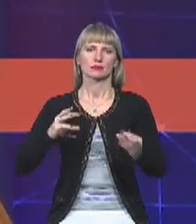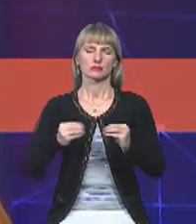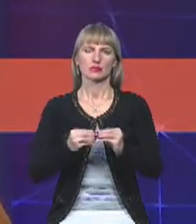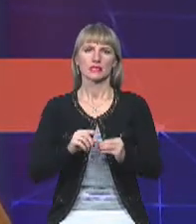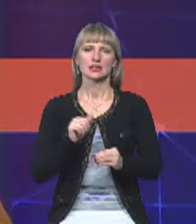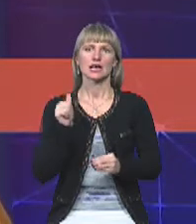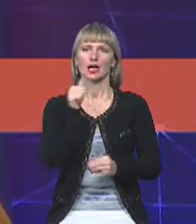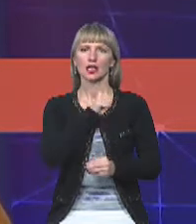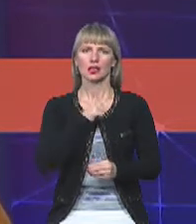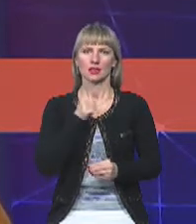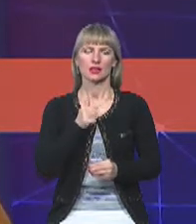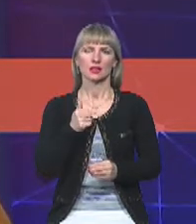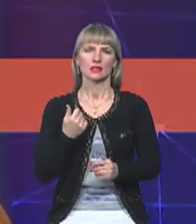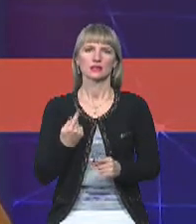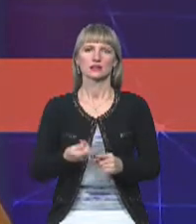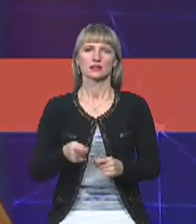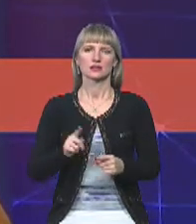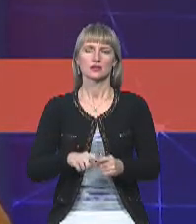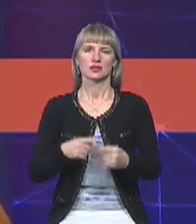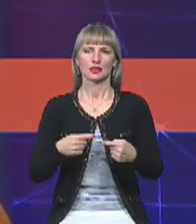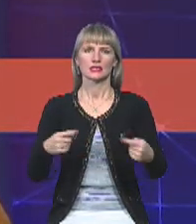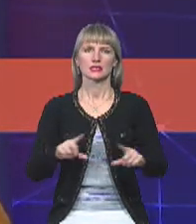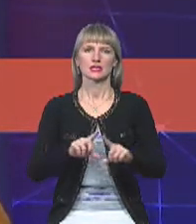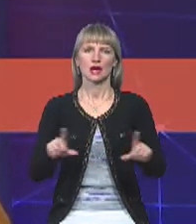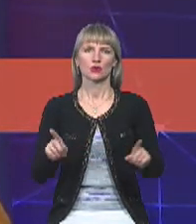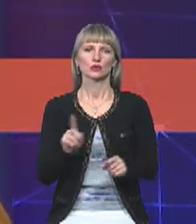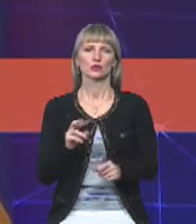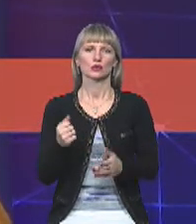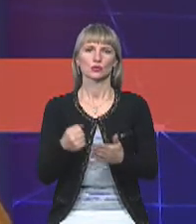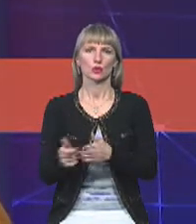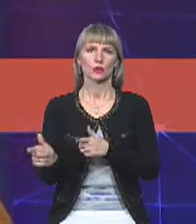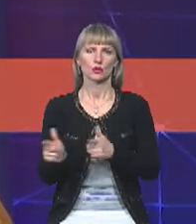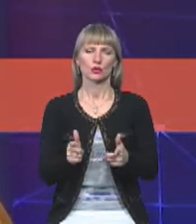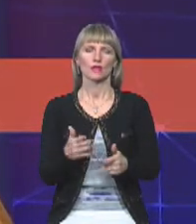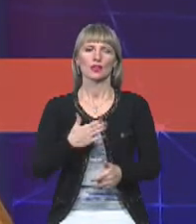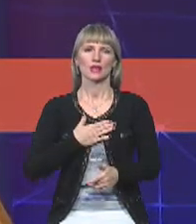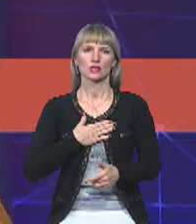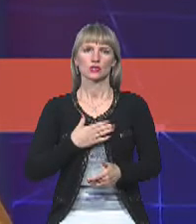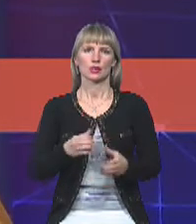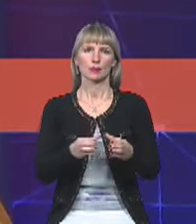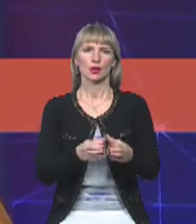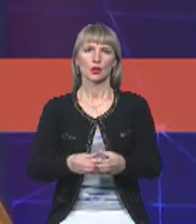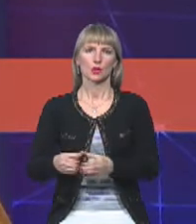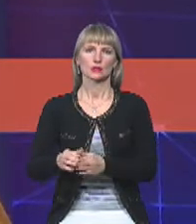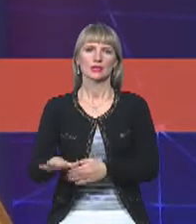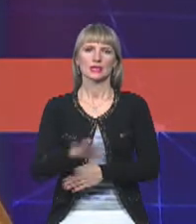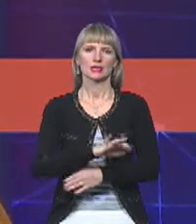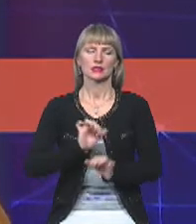рік всі, скажімо так, заходи щодо підготовки наших підрозділів територіальної